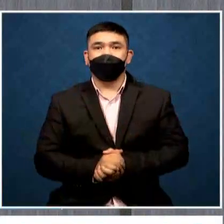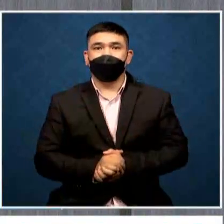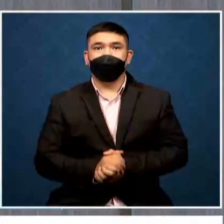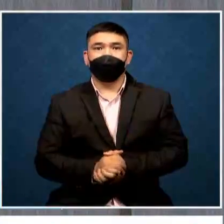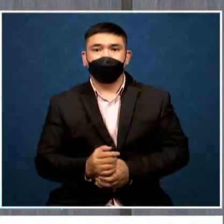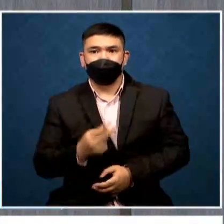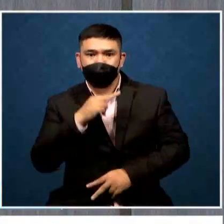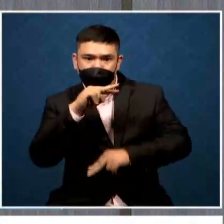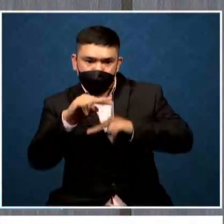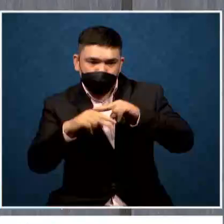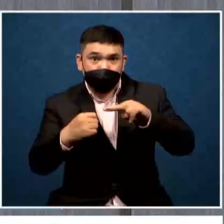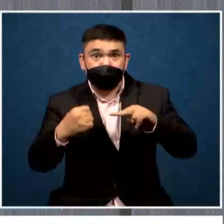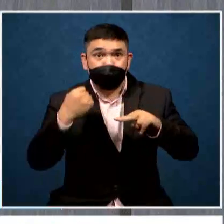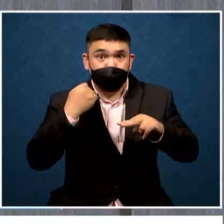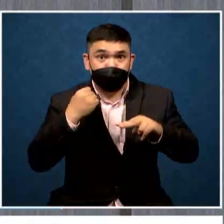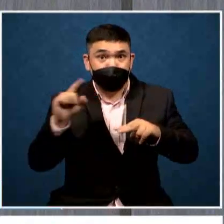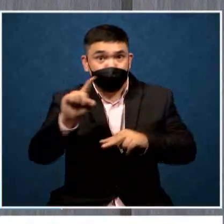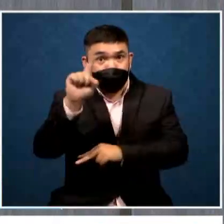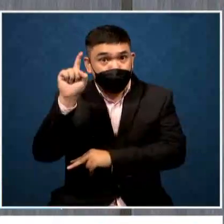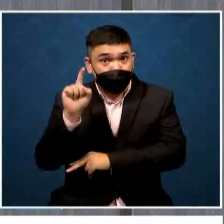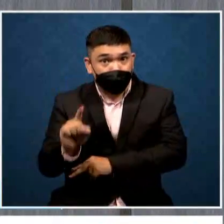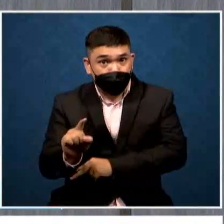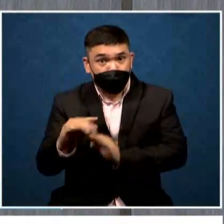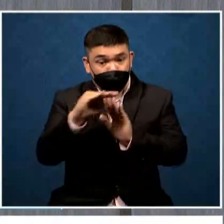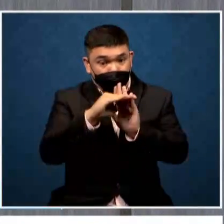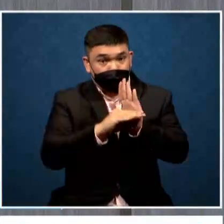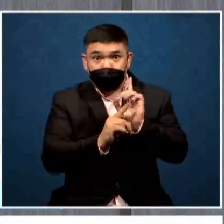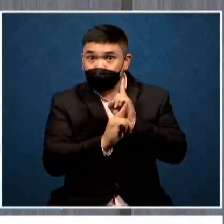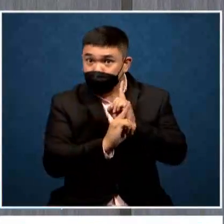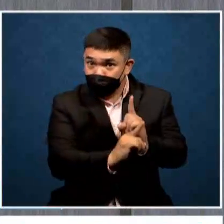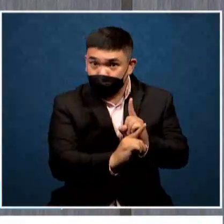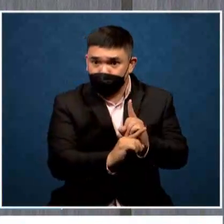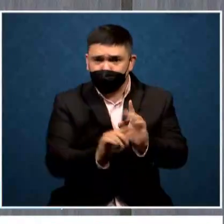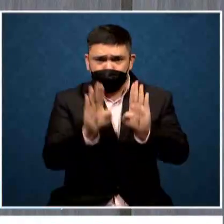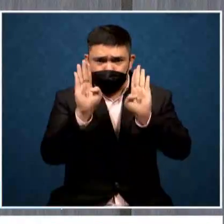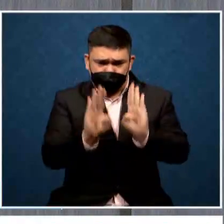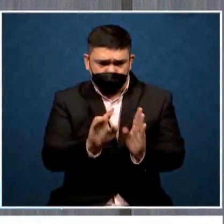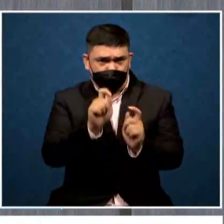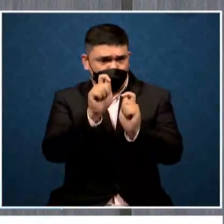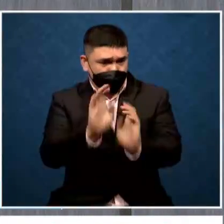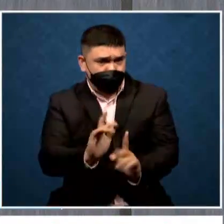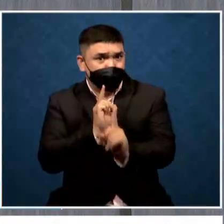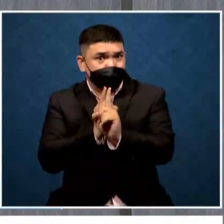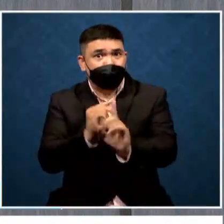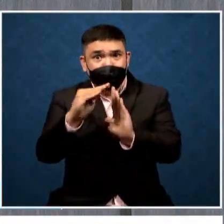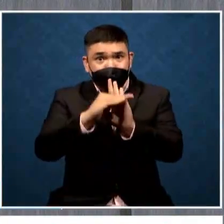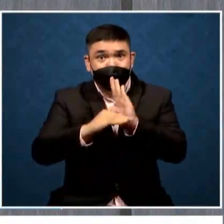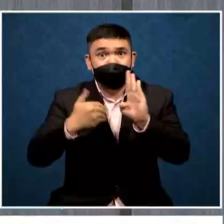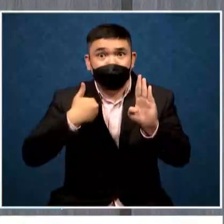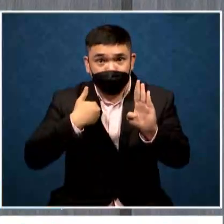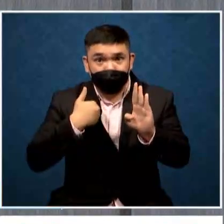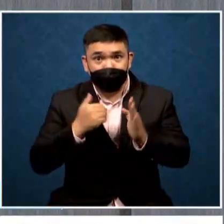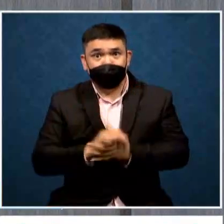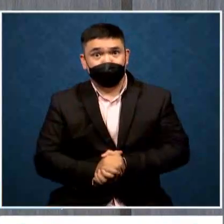เข้มงวดกวดขันตรวจสอบให้เป็นไปตามแบบตามขั้นตอนต่างๆทั้งหมด